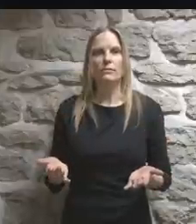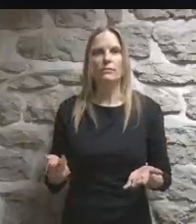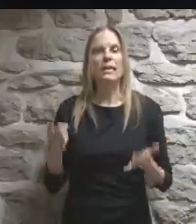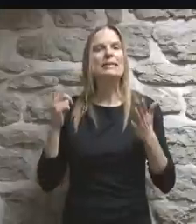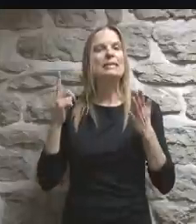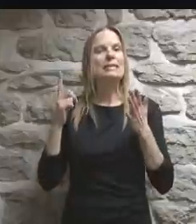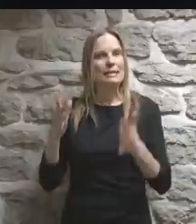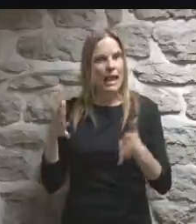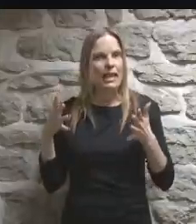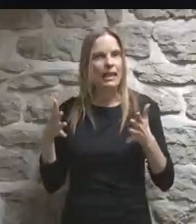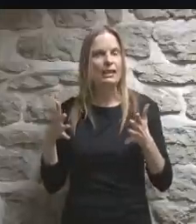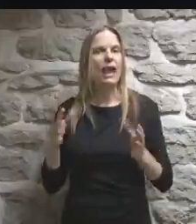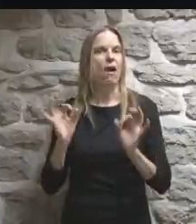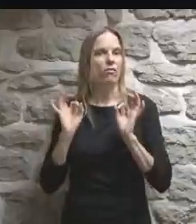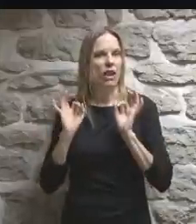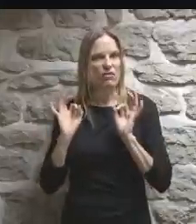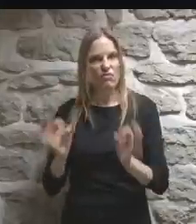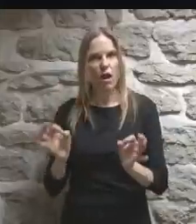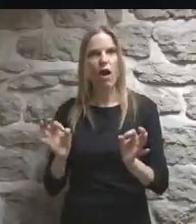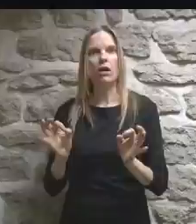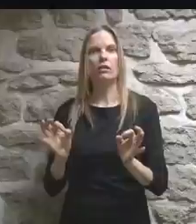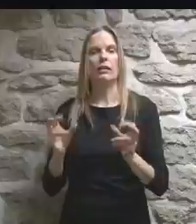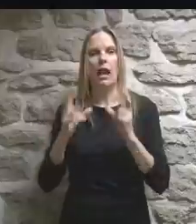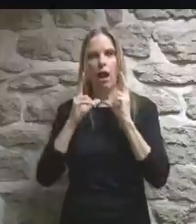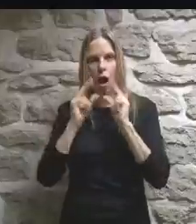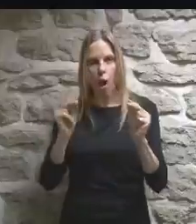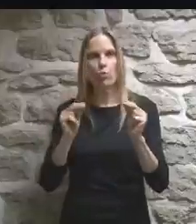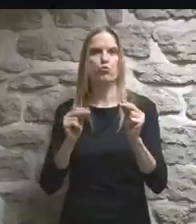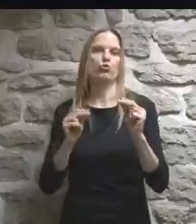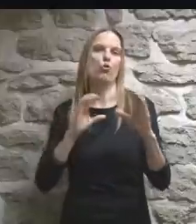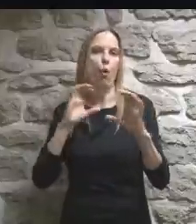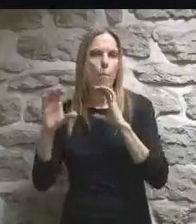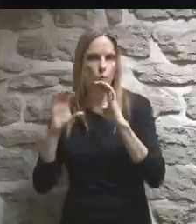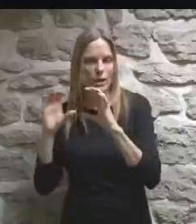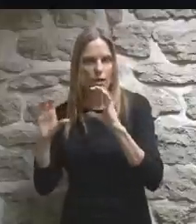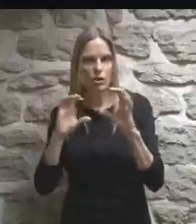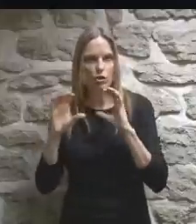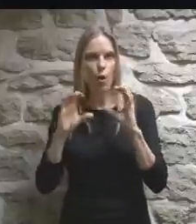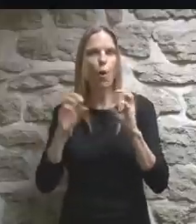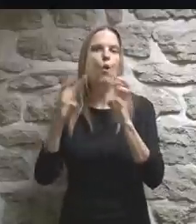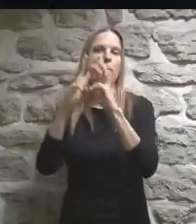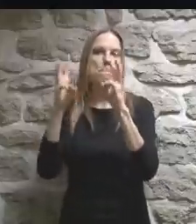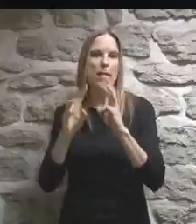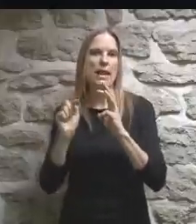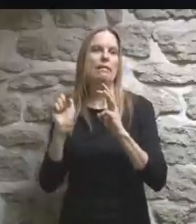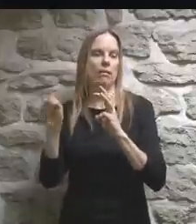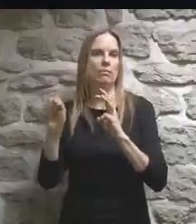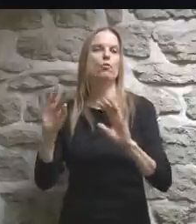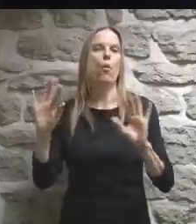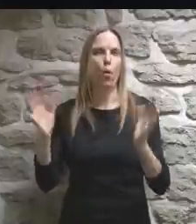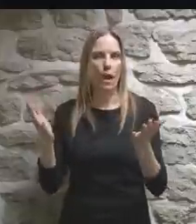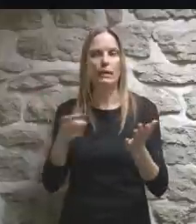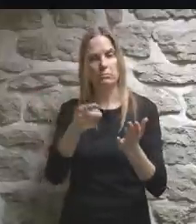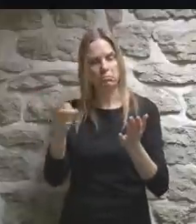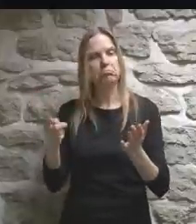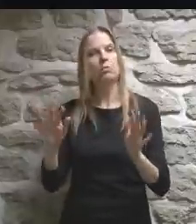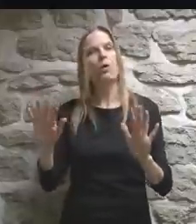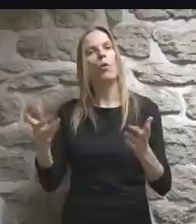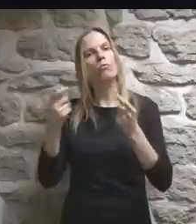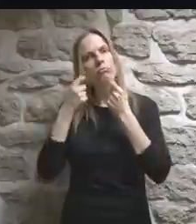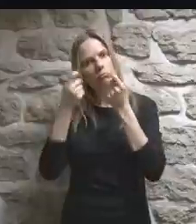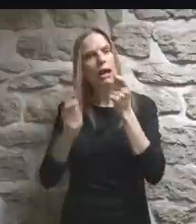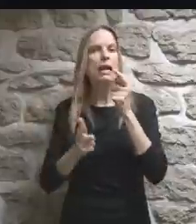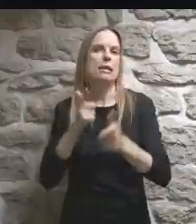selge, adekvaatne, aus kommunikatsioon meediakanalites, mis kajastavad